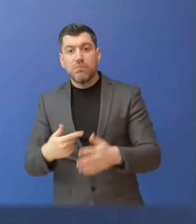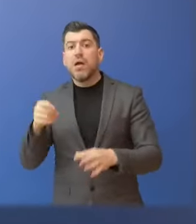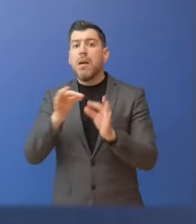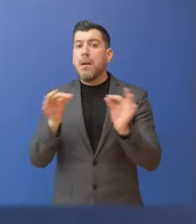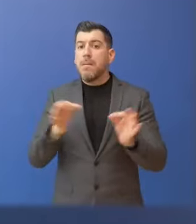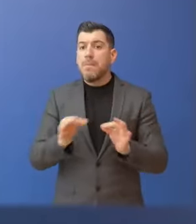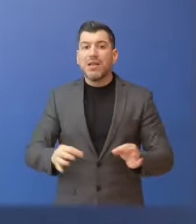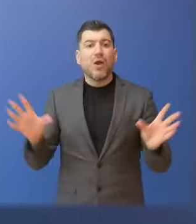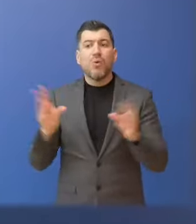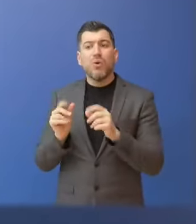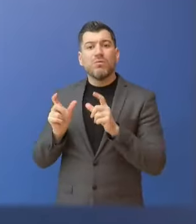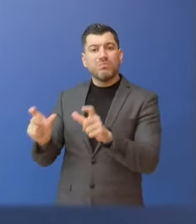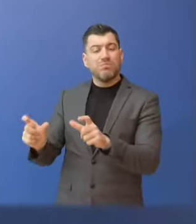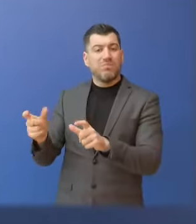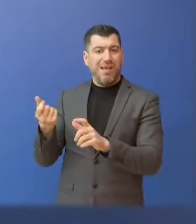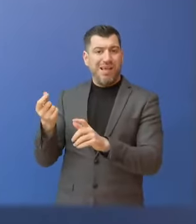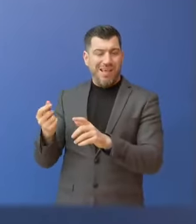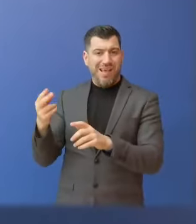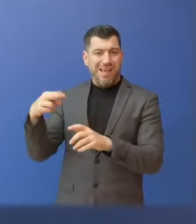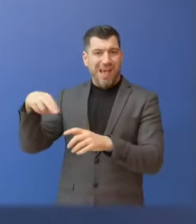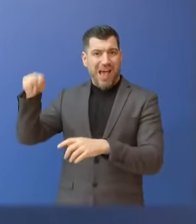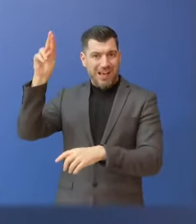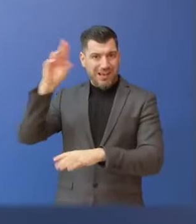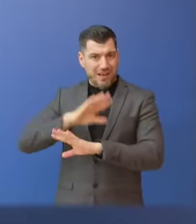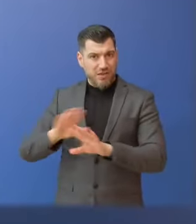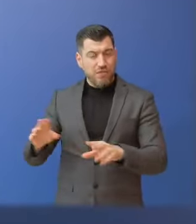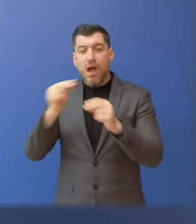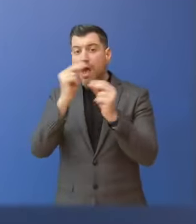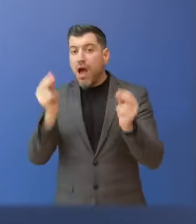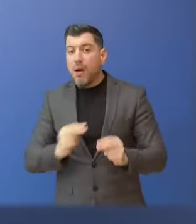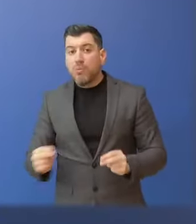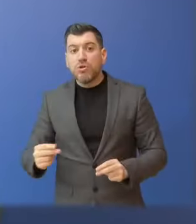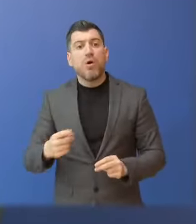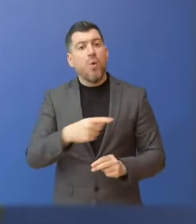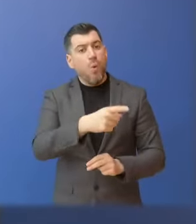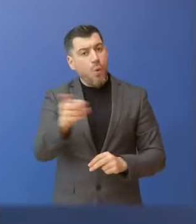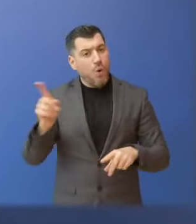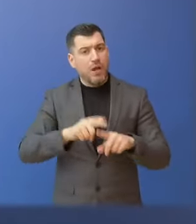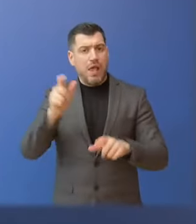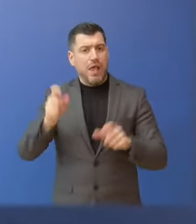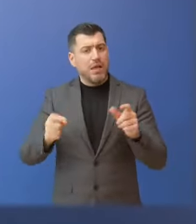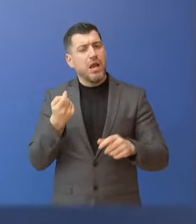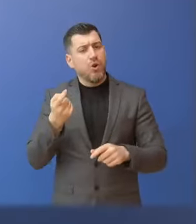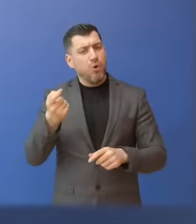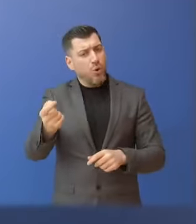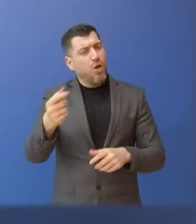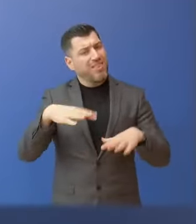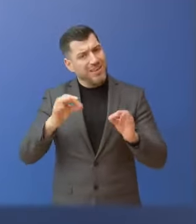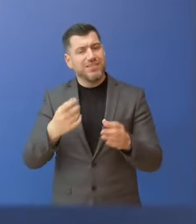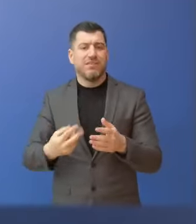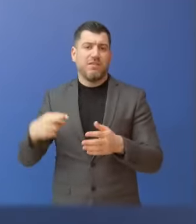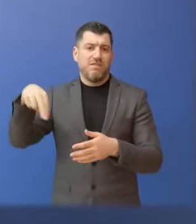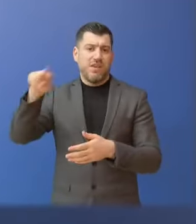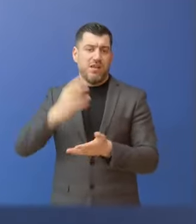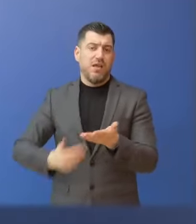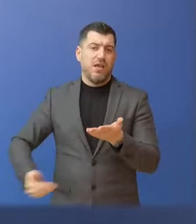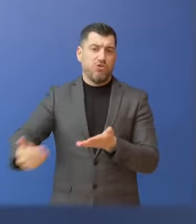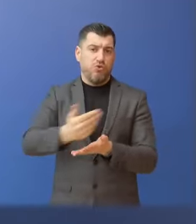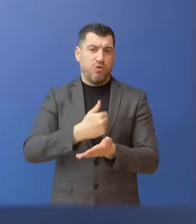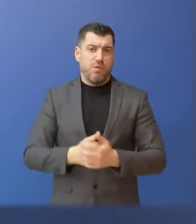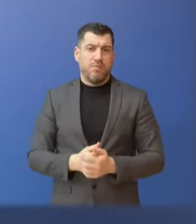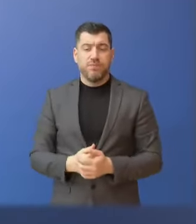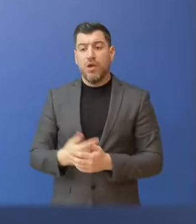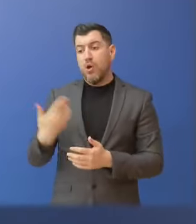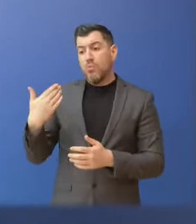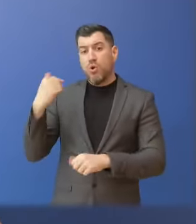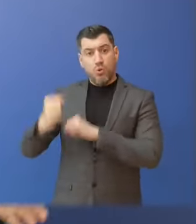υλοποιούνται ώστε άμεσα ή έμμεσα να μεγαλώνει το διαθέσιμο εισόδημα των ελλήνων τα προηγούμενα χρόνια ο κατώτατος μισθός αυξήθηκε